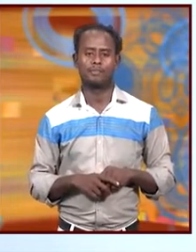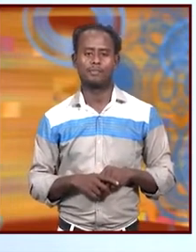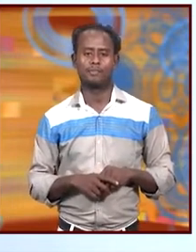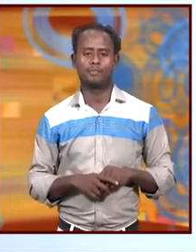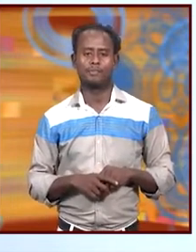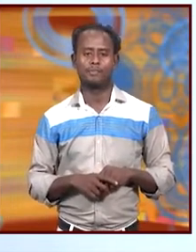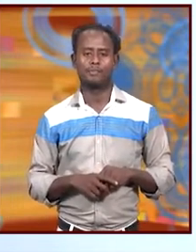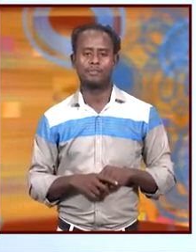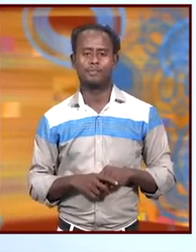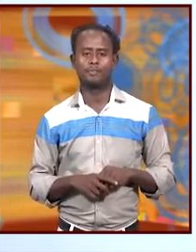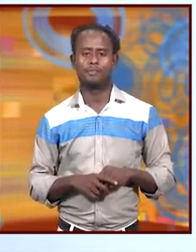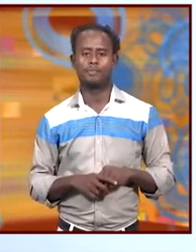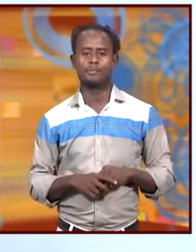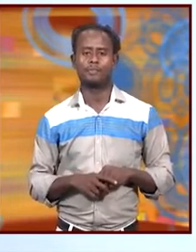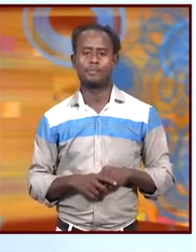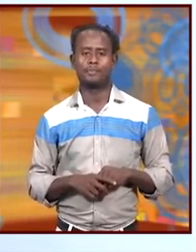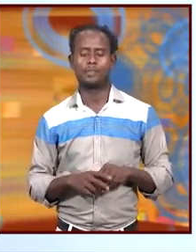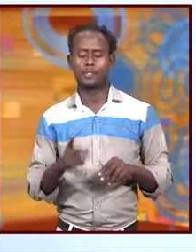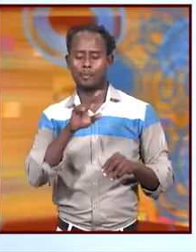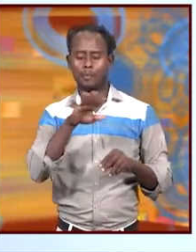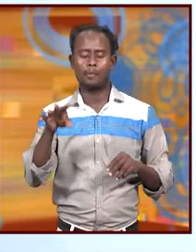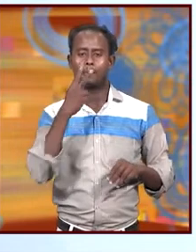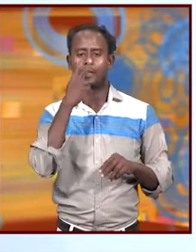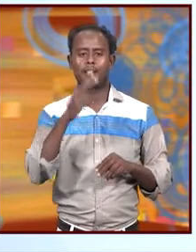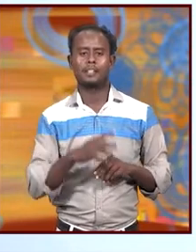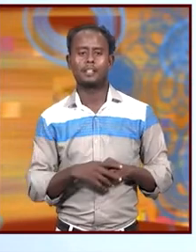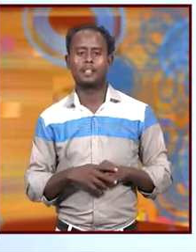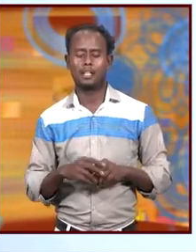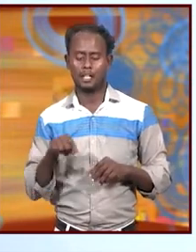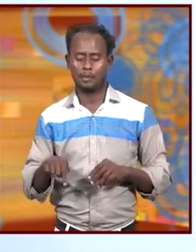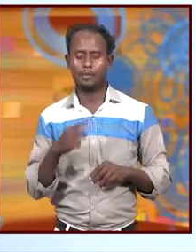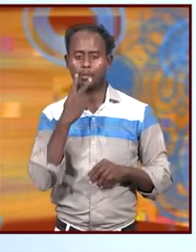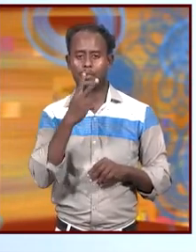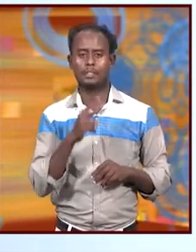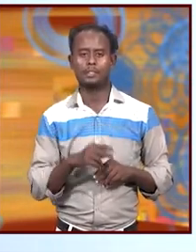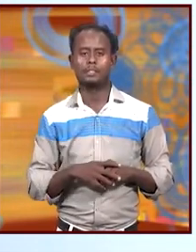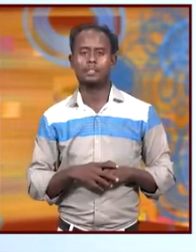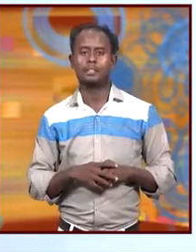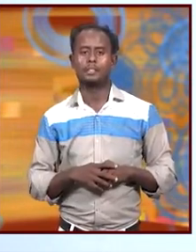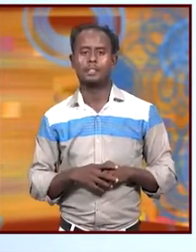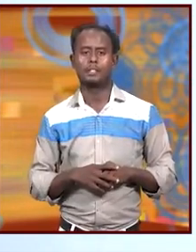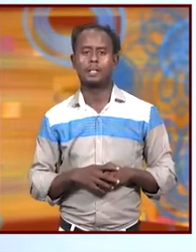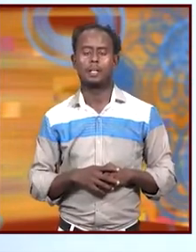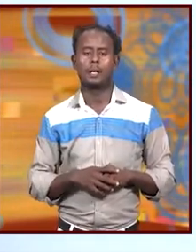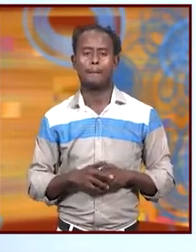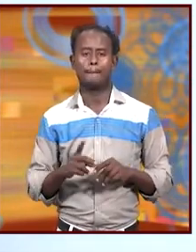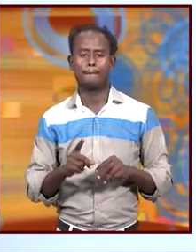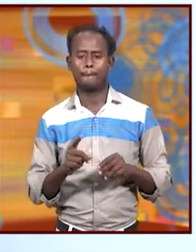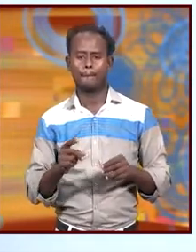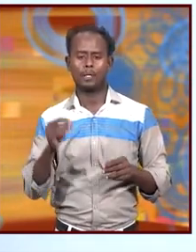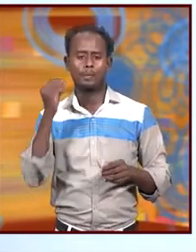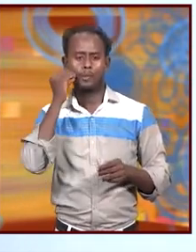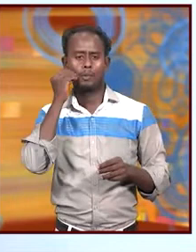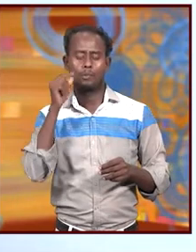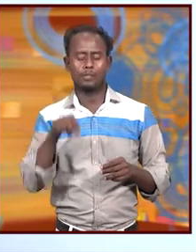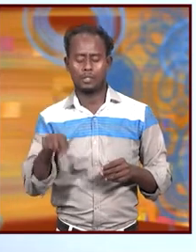அன்புக்குரிய மாணவ கண்மணிகளே, நாம் இப்பொழுது மதிப்பீடு என்ற